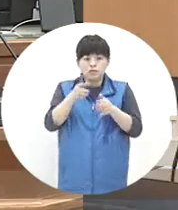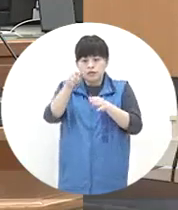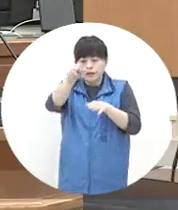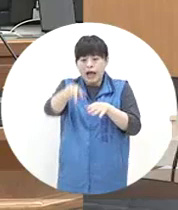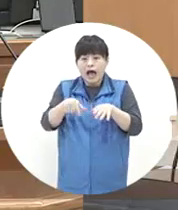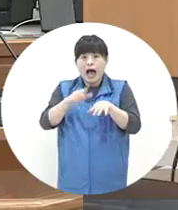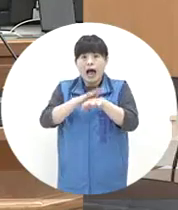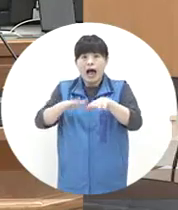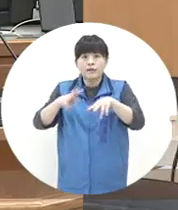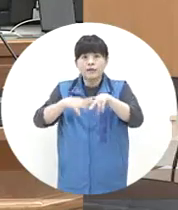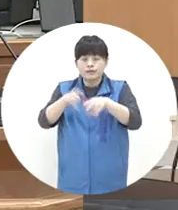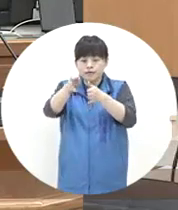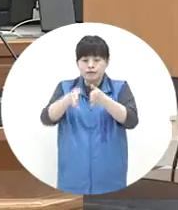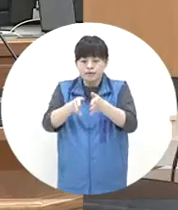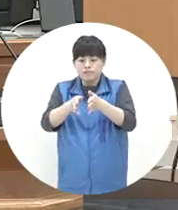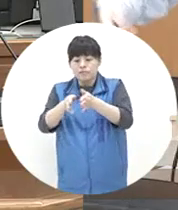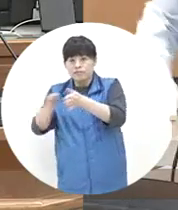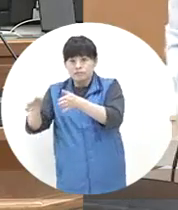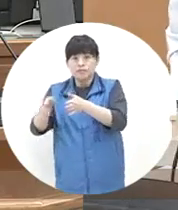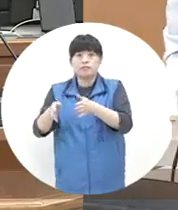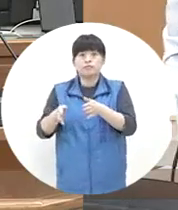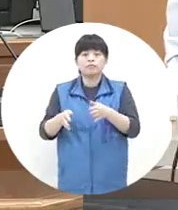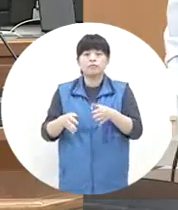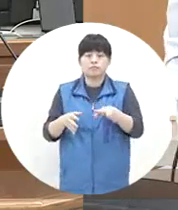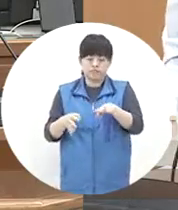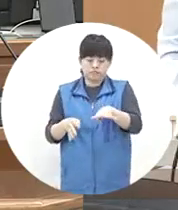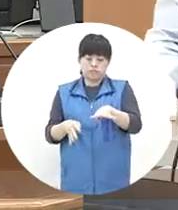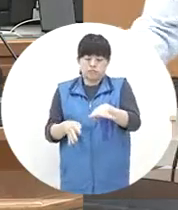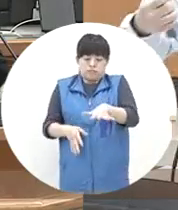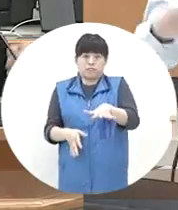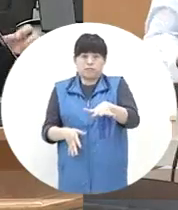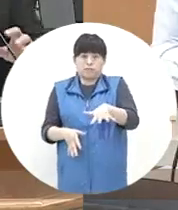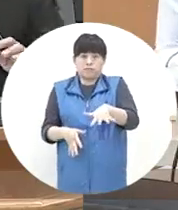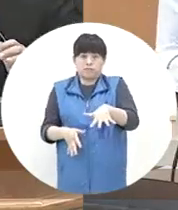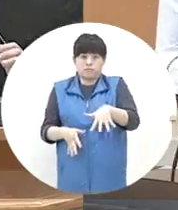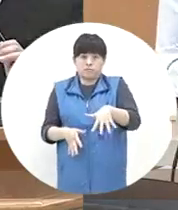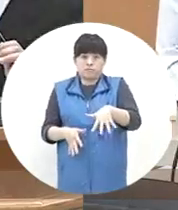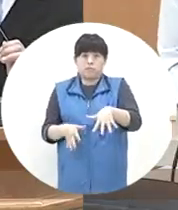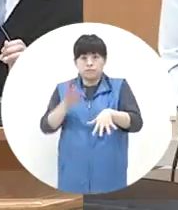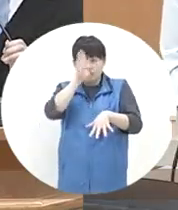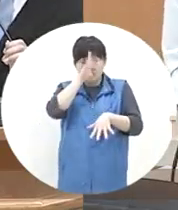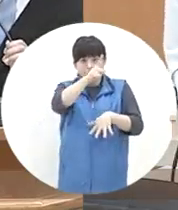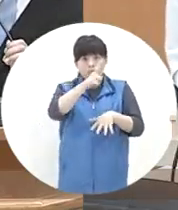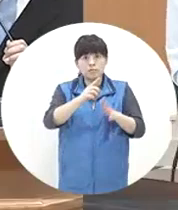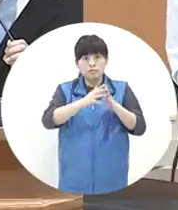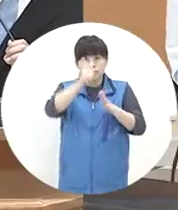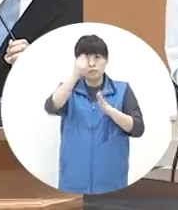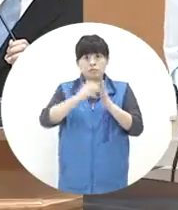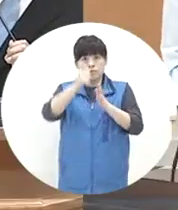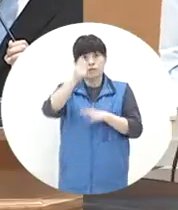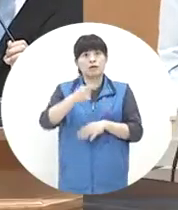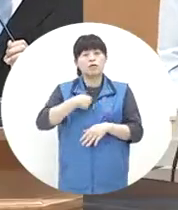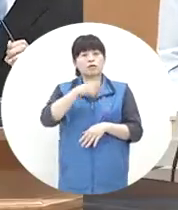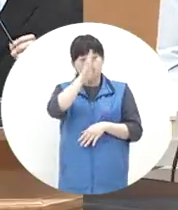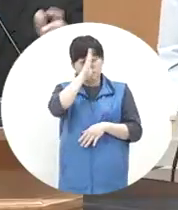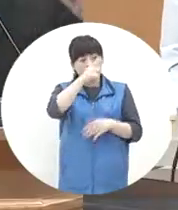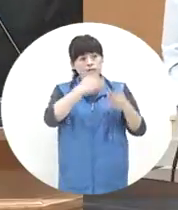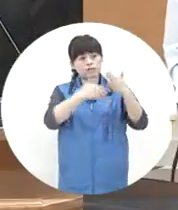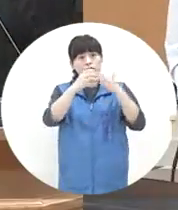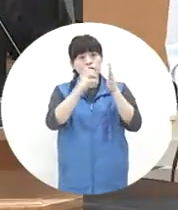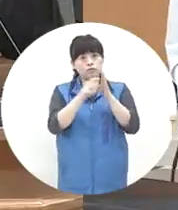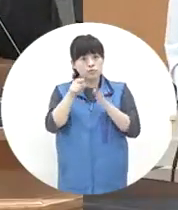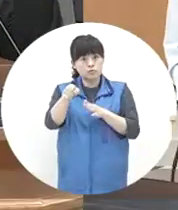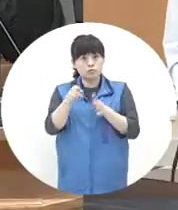让左转的车可以不要占住一个线道这样子、哦、请市长跟那个局长可不可以回去研究一下， 交局就这